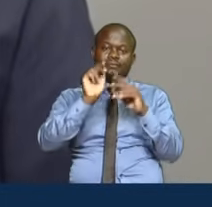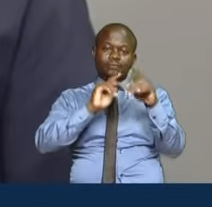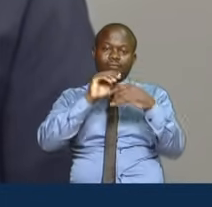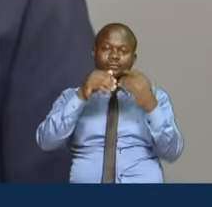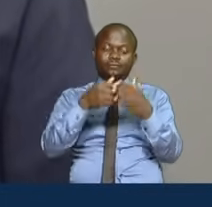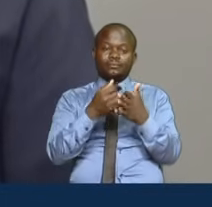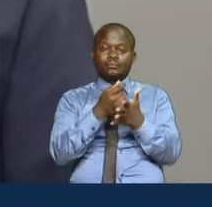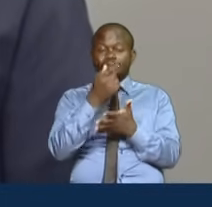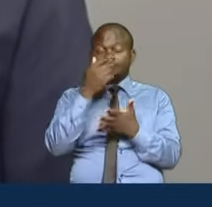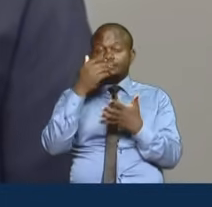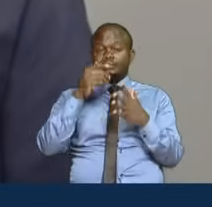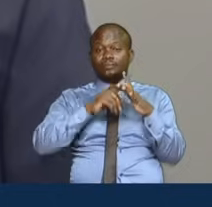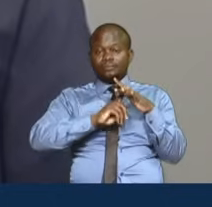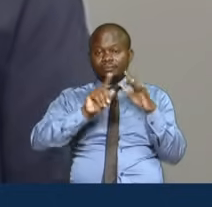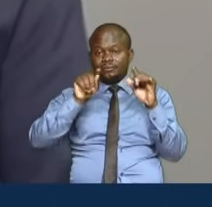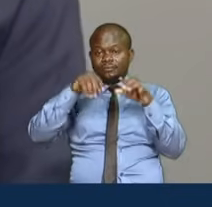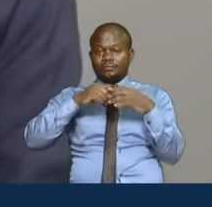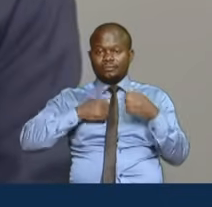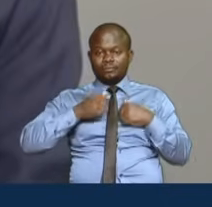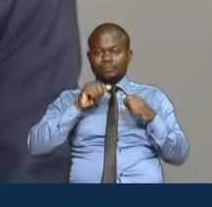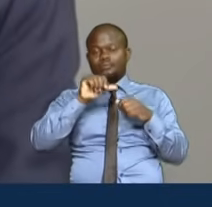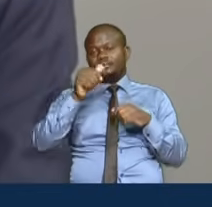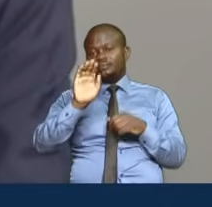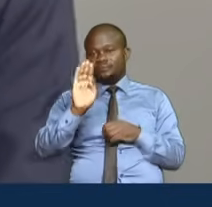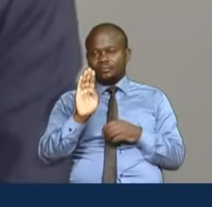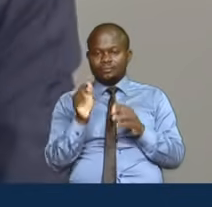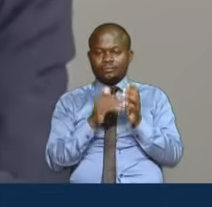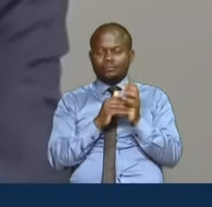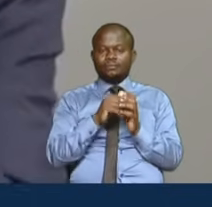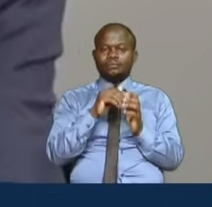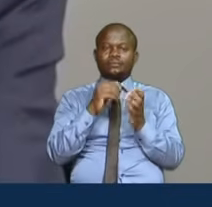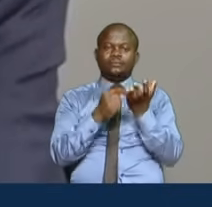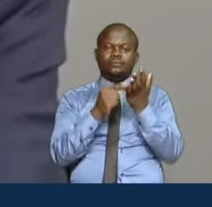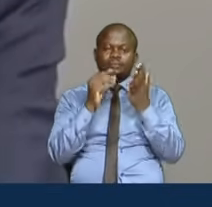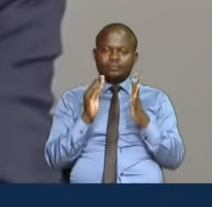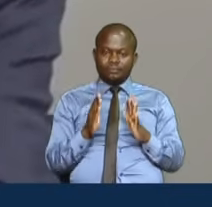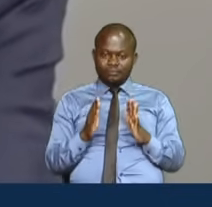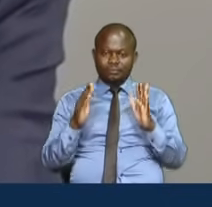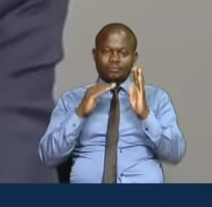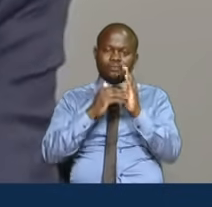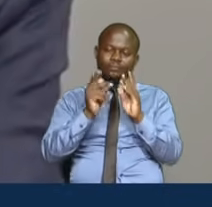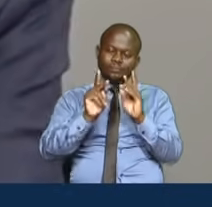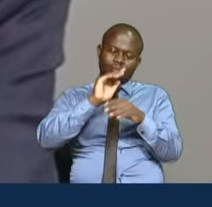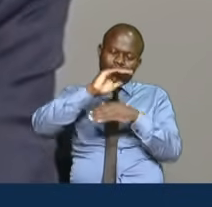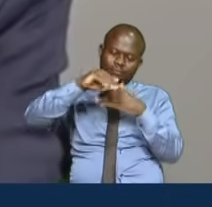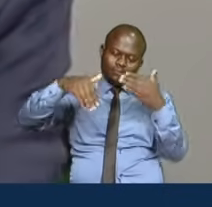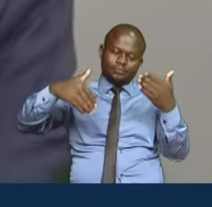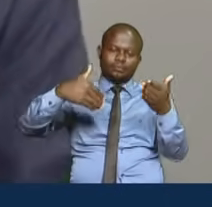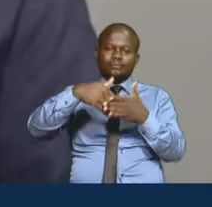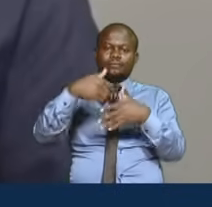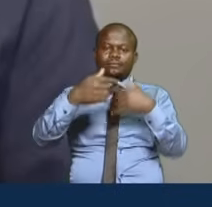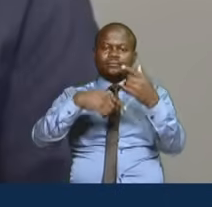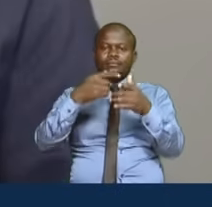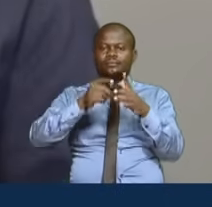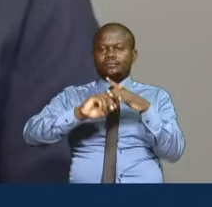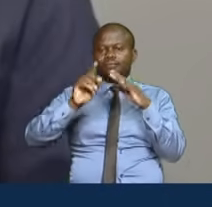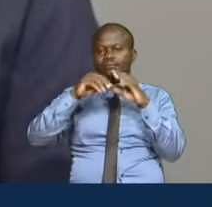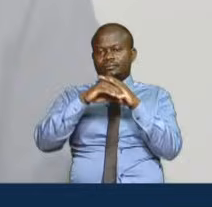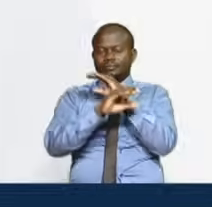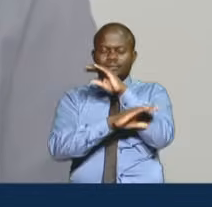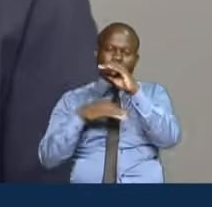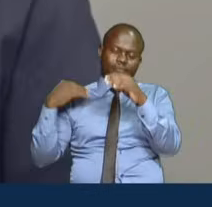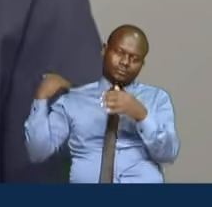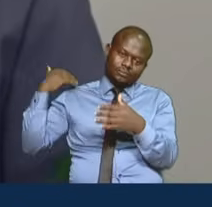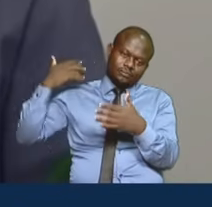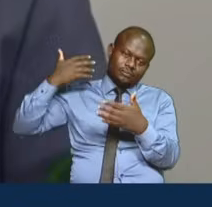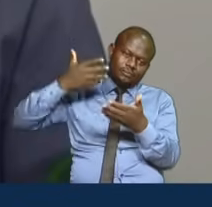byatumye bahungabaza mu Rwanda, abandi mu Burundi ndetse na Uganda, ndetse abo bose baracyari impunzi muri ibyo bihugu kuva icyo gihe